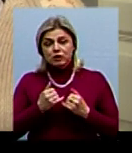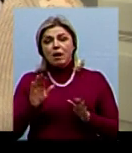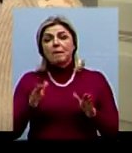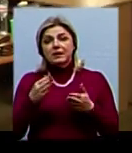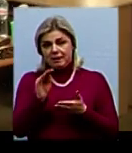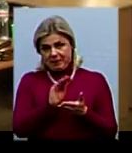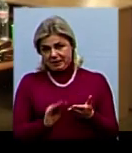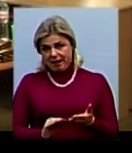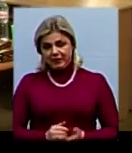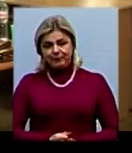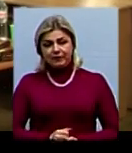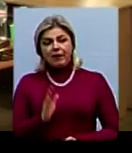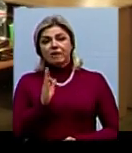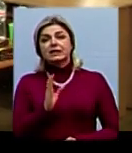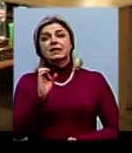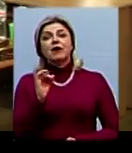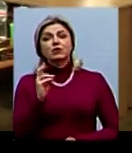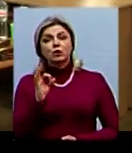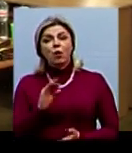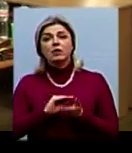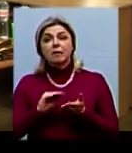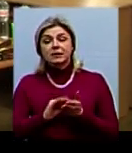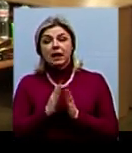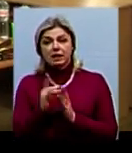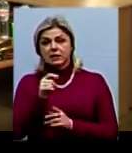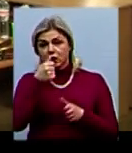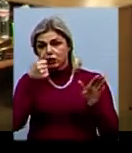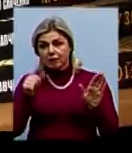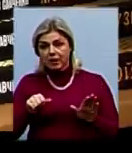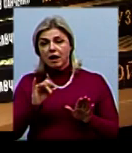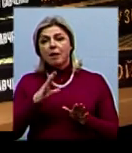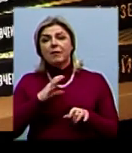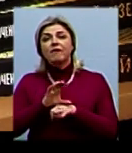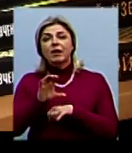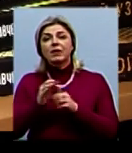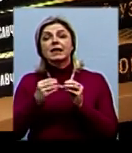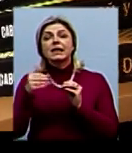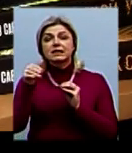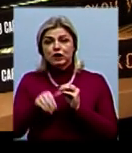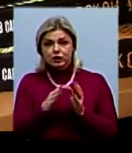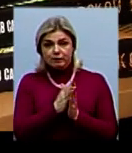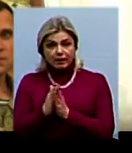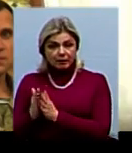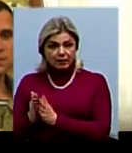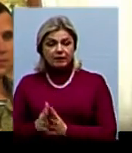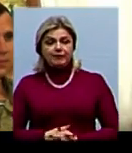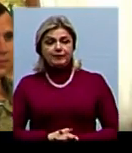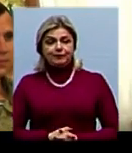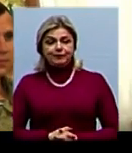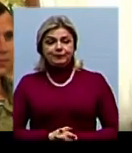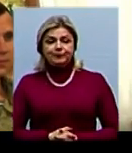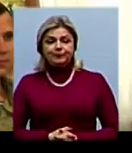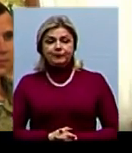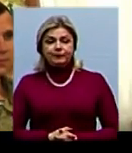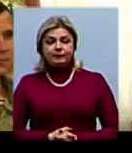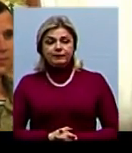писав. В'ячеслав Савченко написав книгу за півроку. Вона вийшла накладом у 10 тисяч примірників. На морському вузлі автор